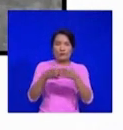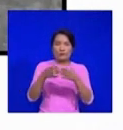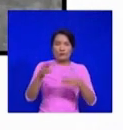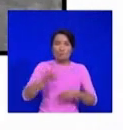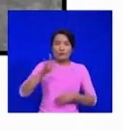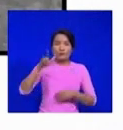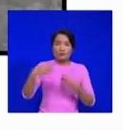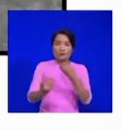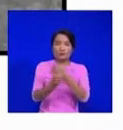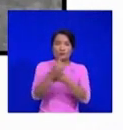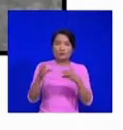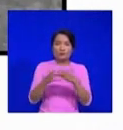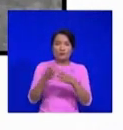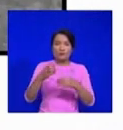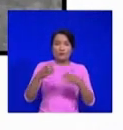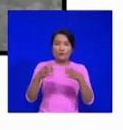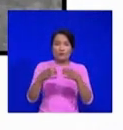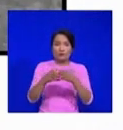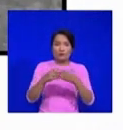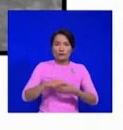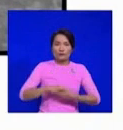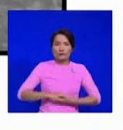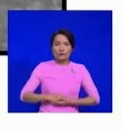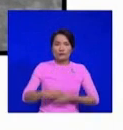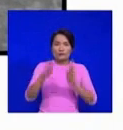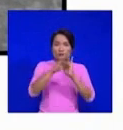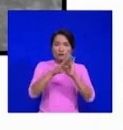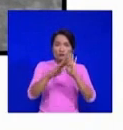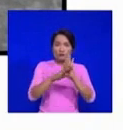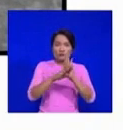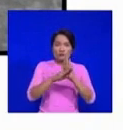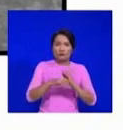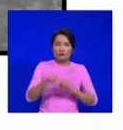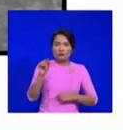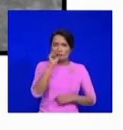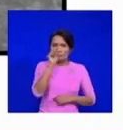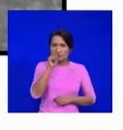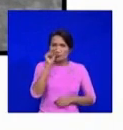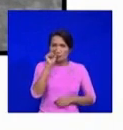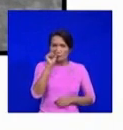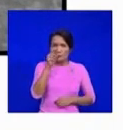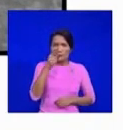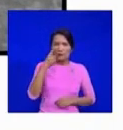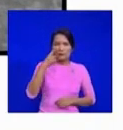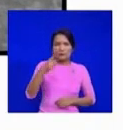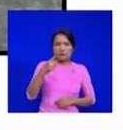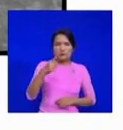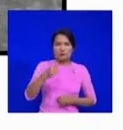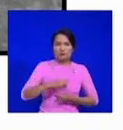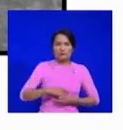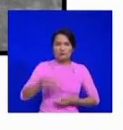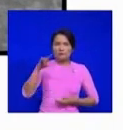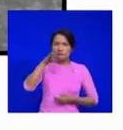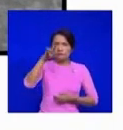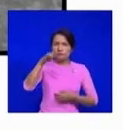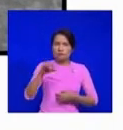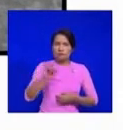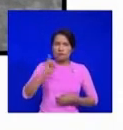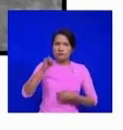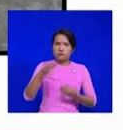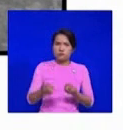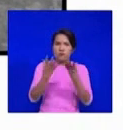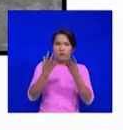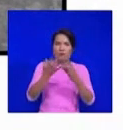อง ยืนมีตาดูโอมา ฝ่ายต่อต้านใช้โดรนได้เก่งมากนะครับแล้วมีทั้งปริมาณและคุณภ